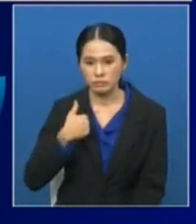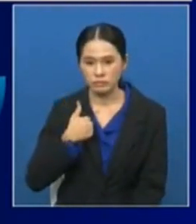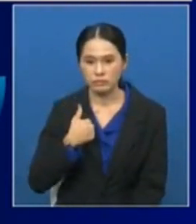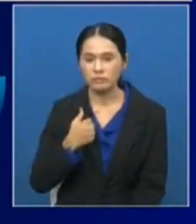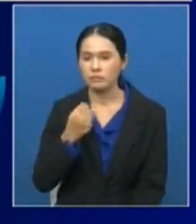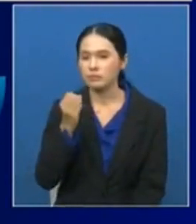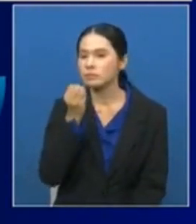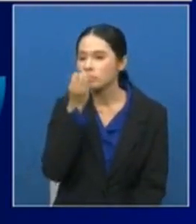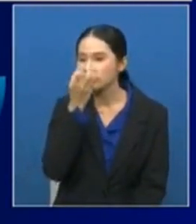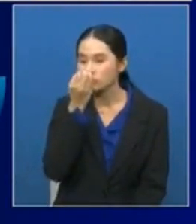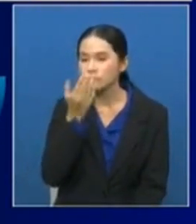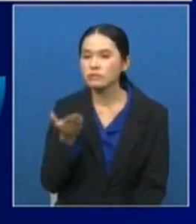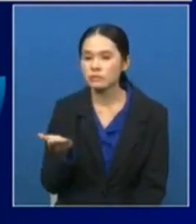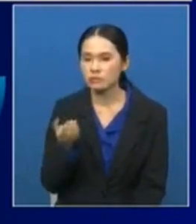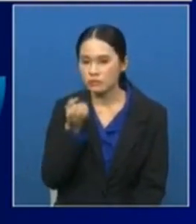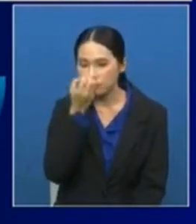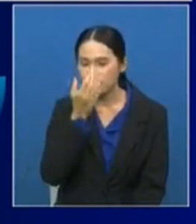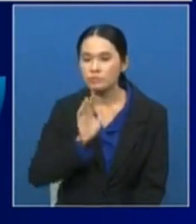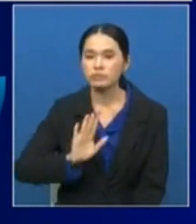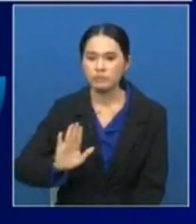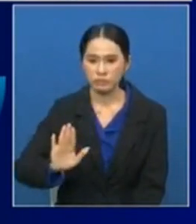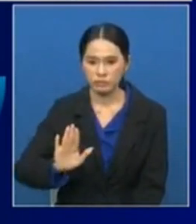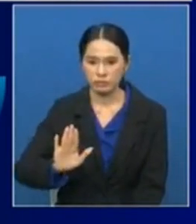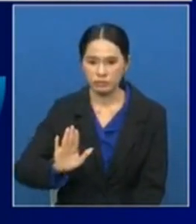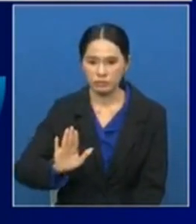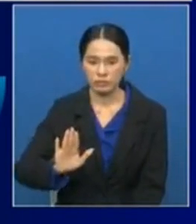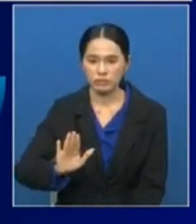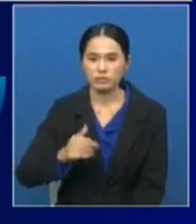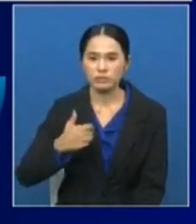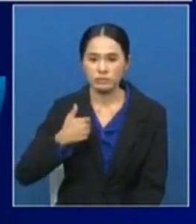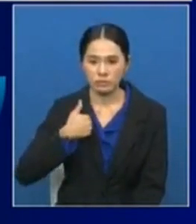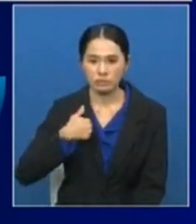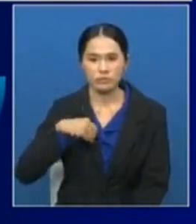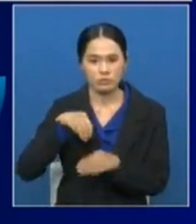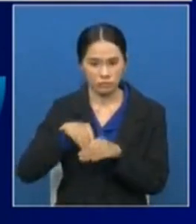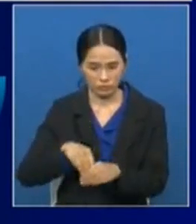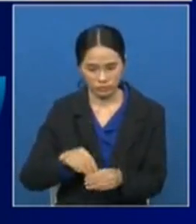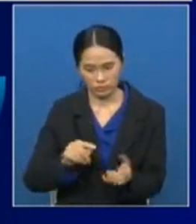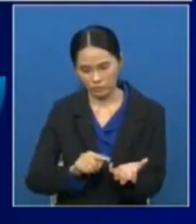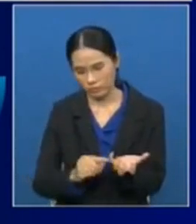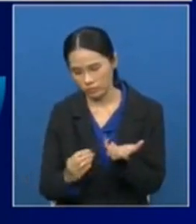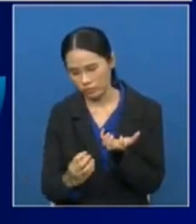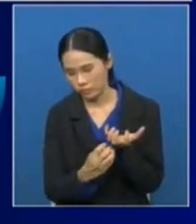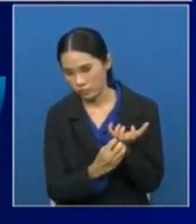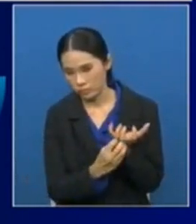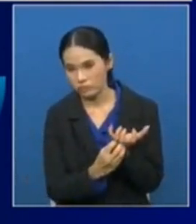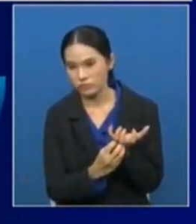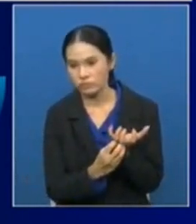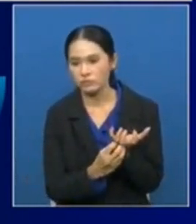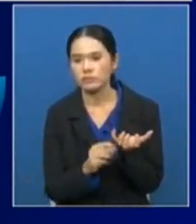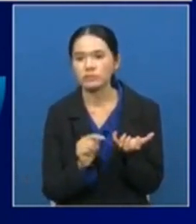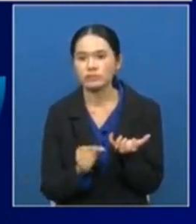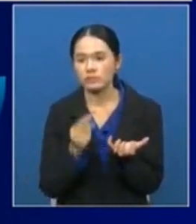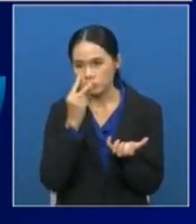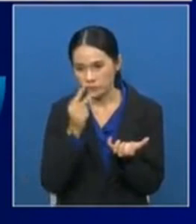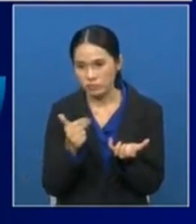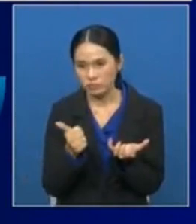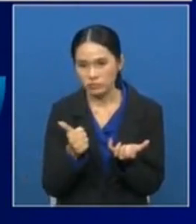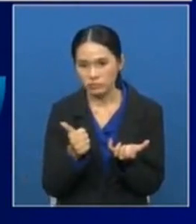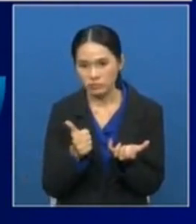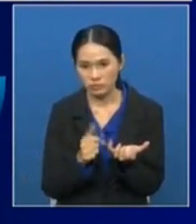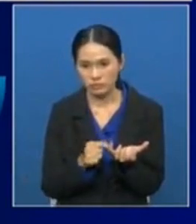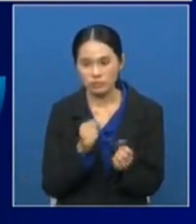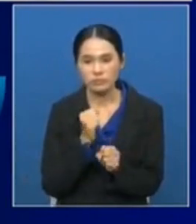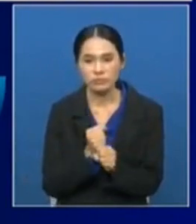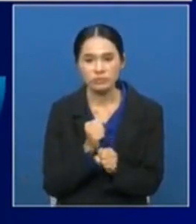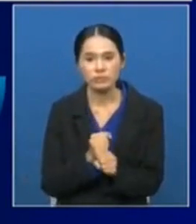อกไม้ที่เป็นเอกลักษณ์ของเขาอีกอย่างนึงที่จะมีอยู่ในบางถ้วยชาม อ ันเนี้ยจะสามารถดูได้ว่ามัน made in